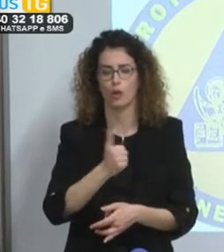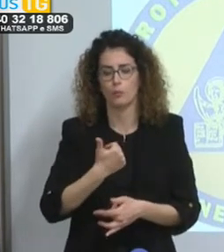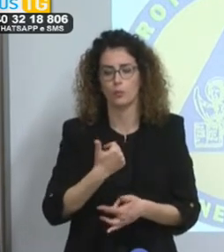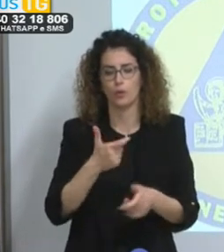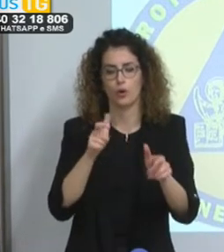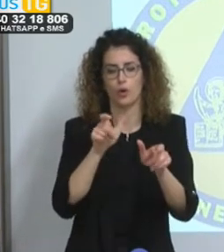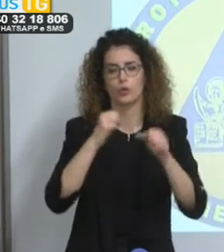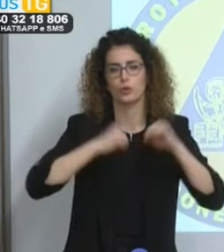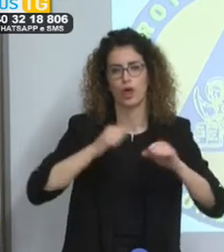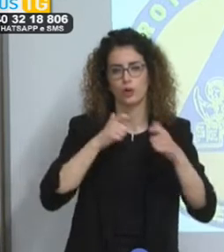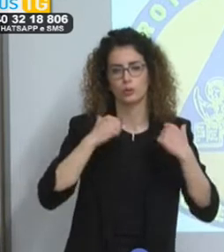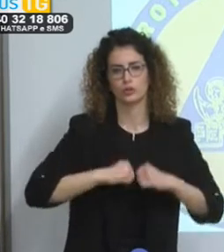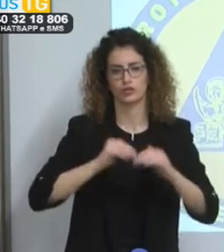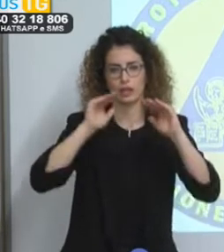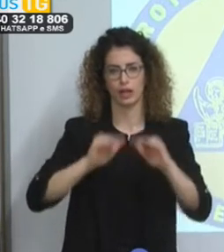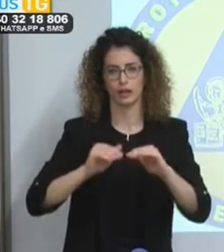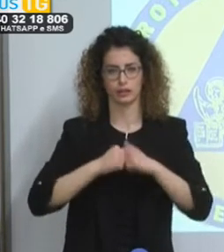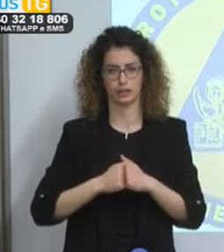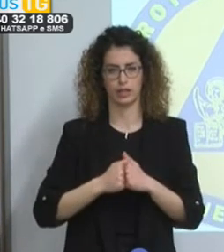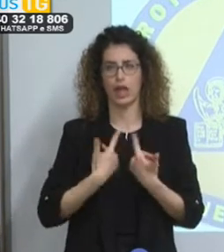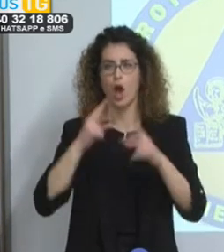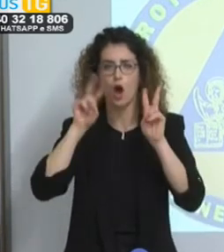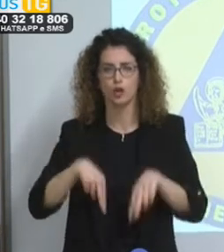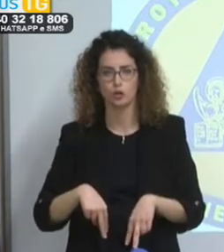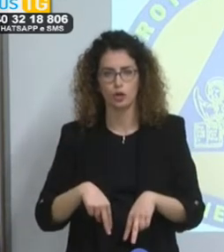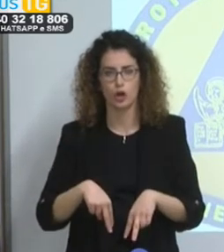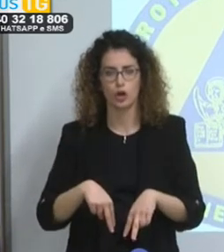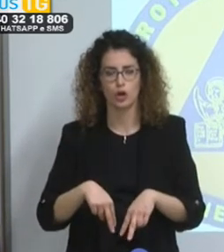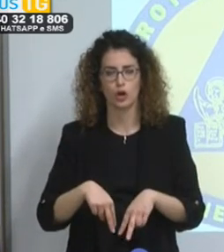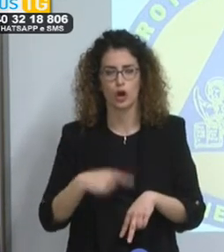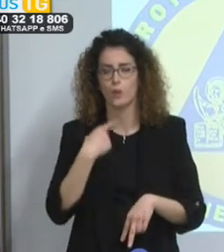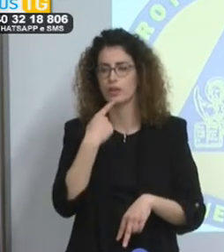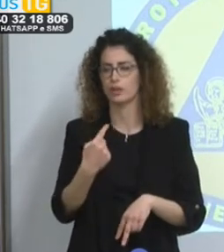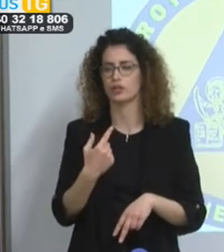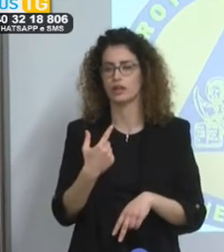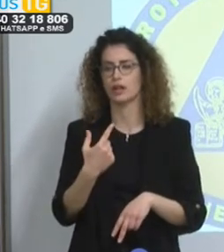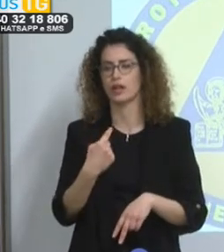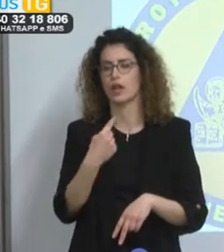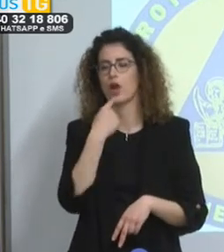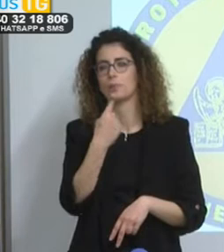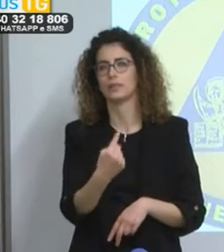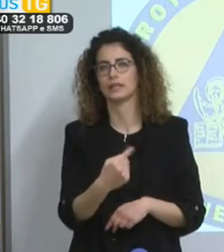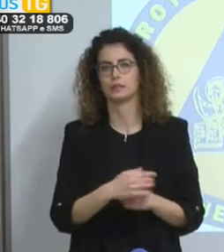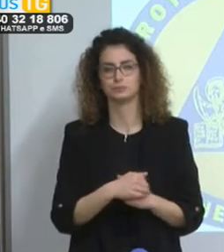dei cittadini, e si verifichi se sei un branco di, come si può dire, se sono